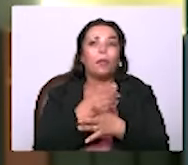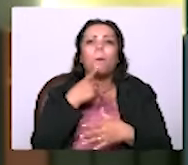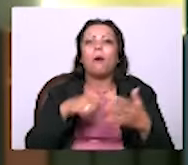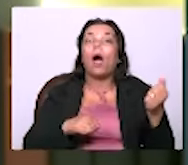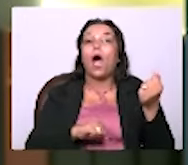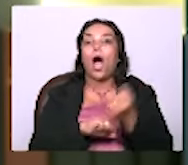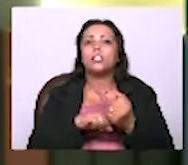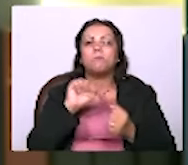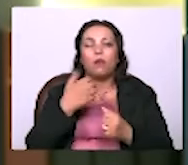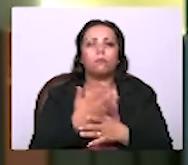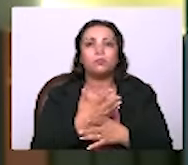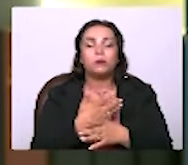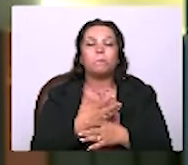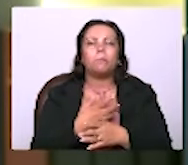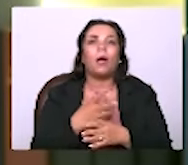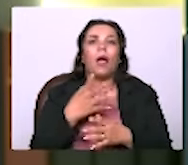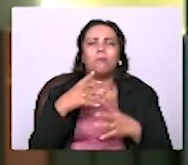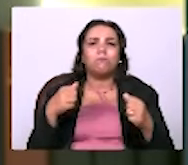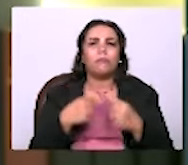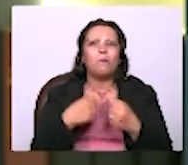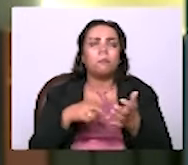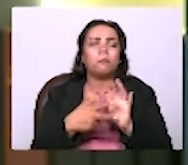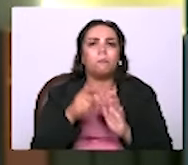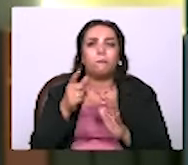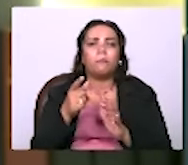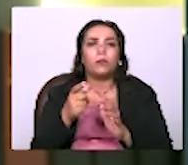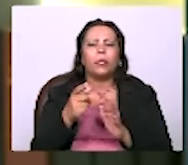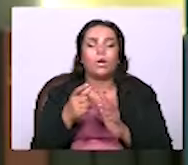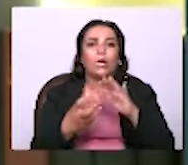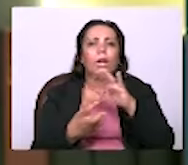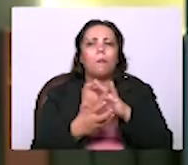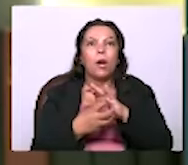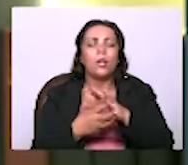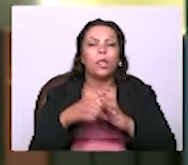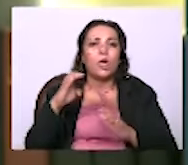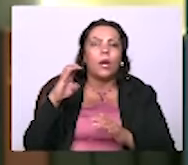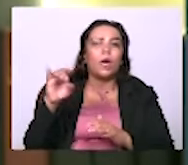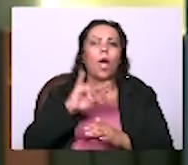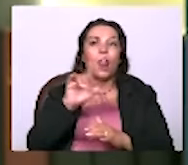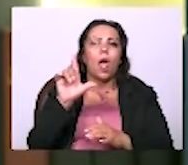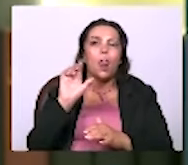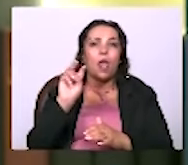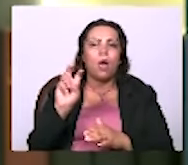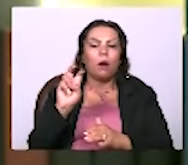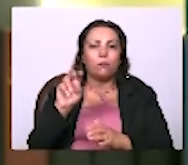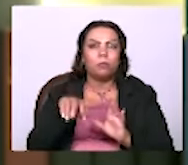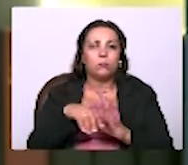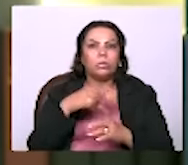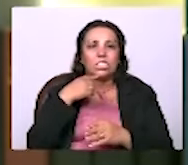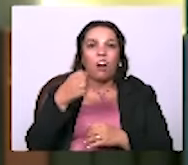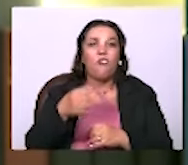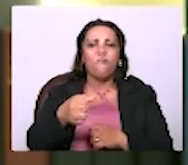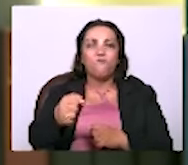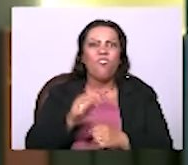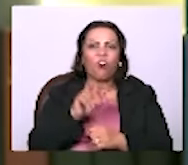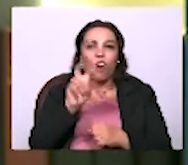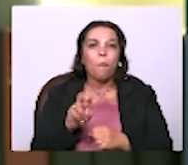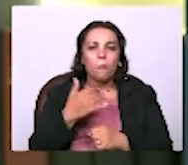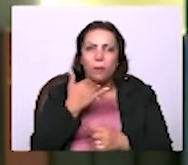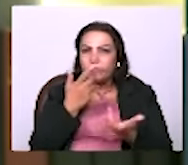حادثه جامعه الجلاله انا مش عارف الاتوبيس ازاي يطلع ما فيهوش فرامل وازاي ما يشفش على السواق وازاي يطلع فوق حمولته دي كلها